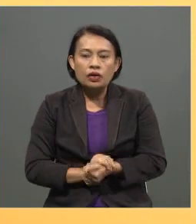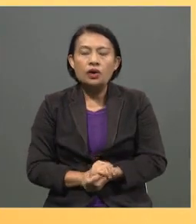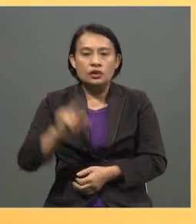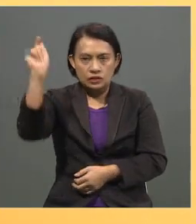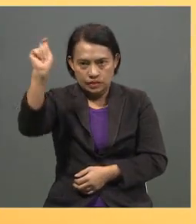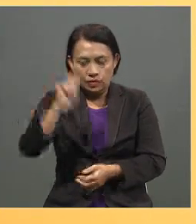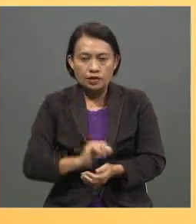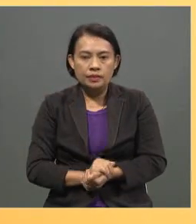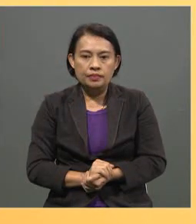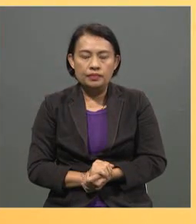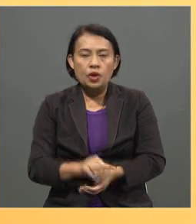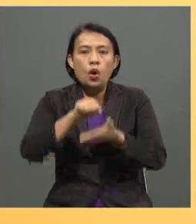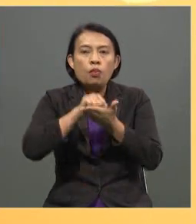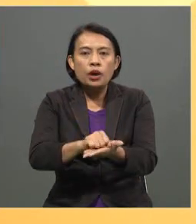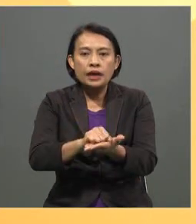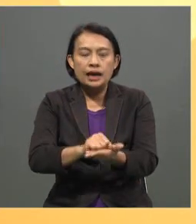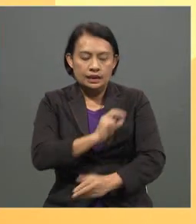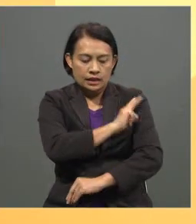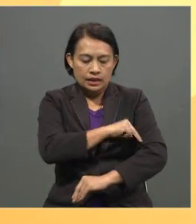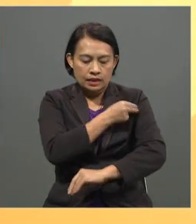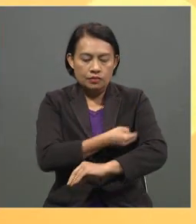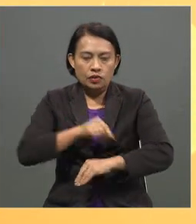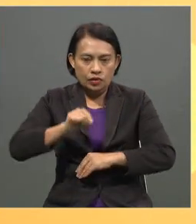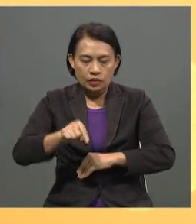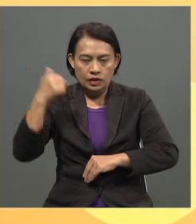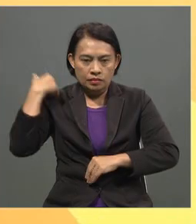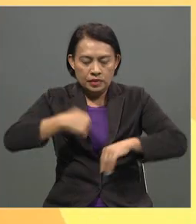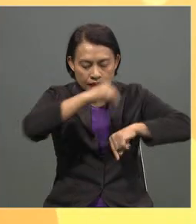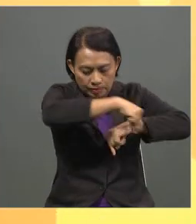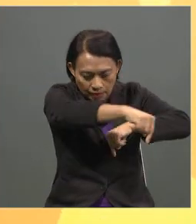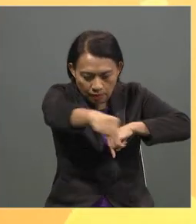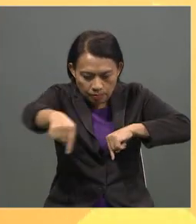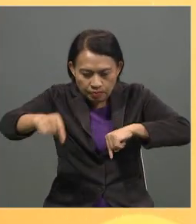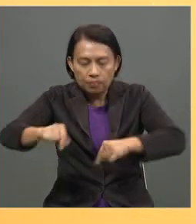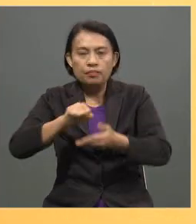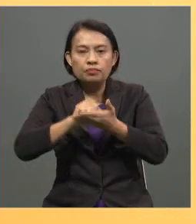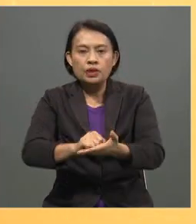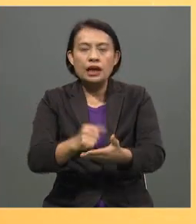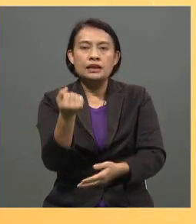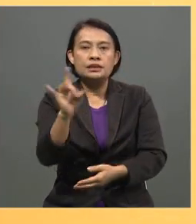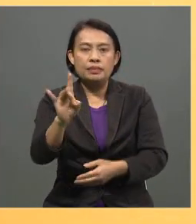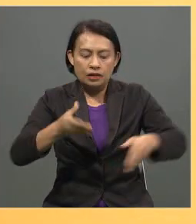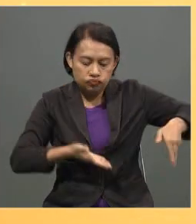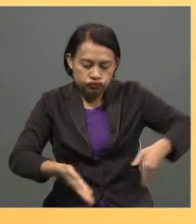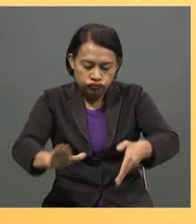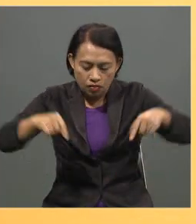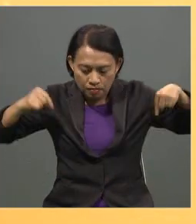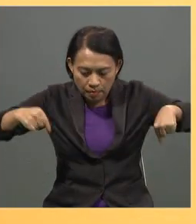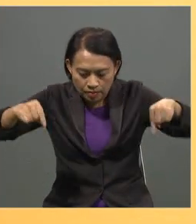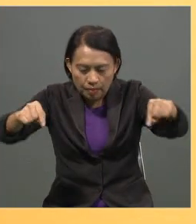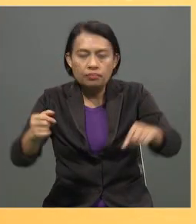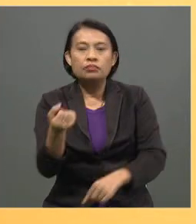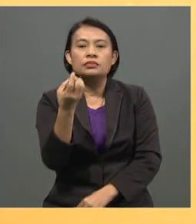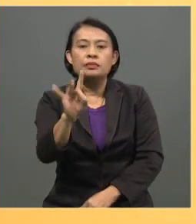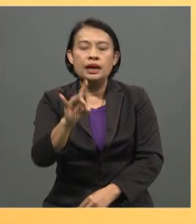และการสาธารณสุขนะครับสำหรับพี่น้องประชาชนเนี่ยอันนี้เขากระจายเลยทั้งสิ้นเนี่ย 18จุดขนานแม่น้ำเจ้าพระยาเลยนะครับอย่างเช่นที่